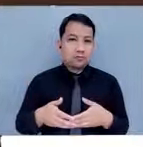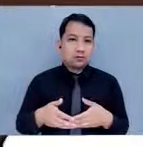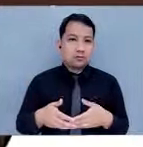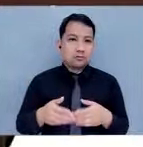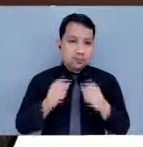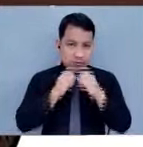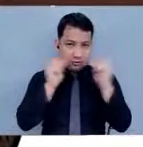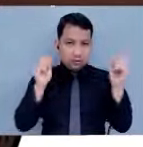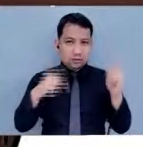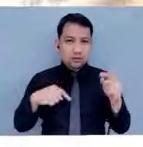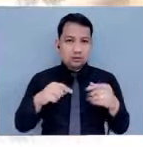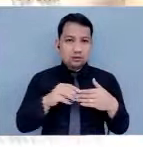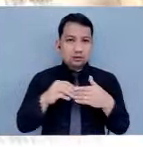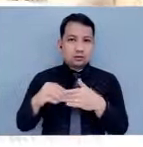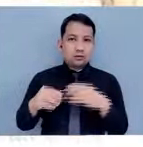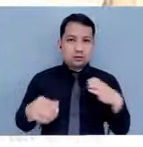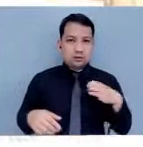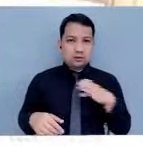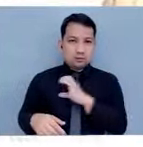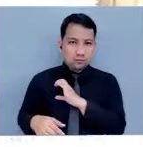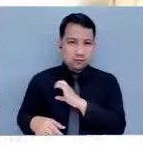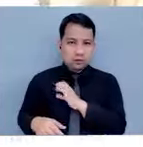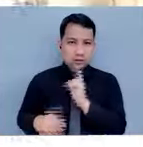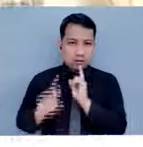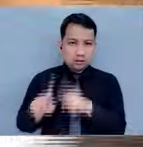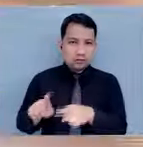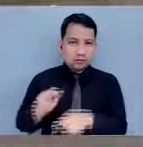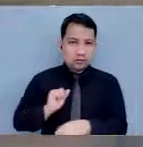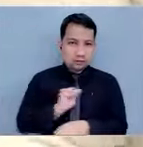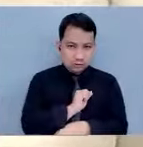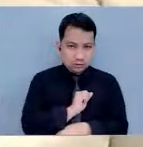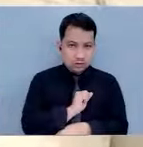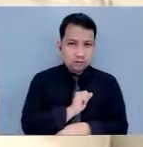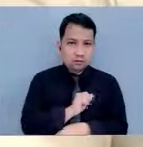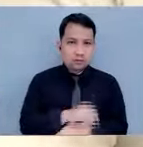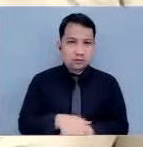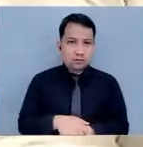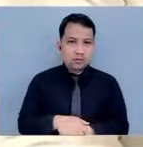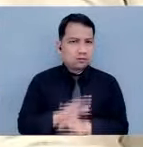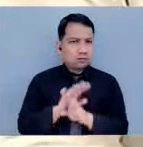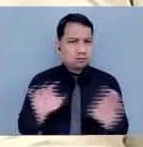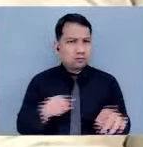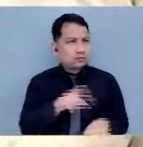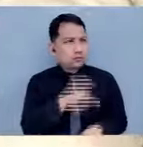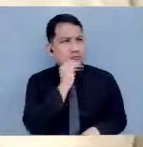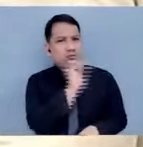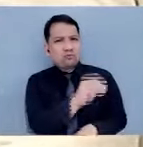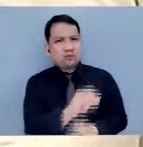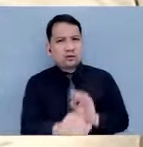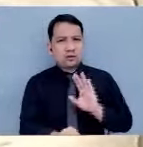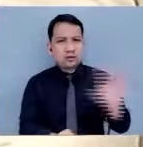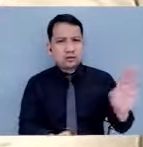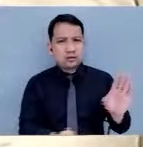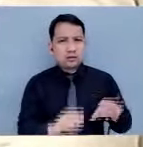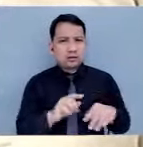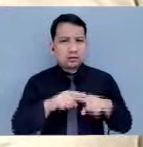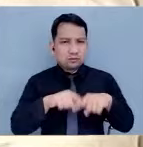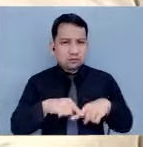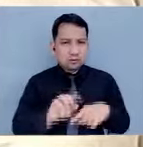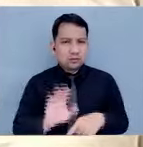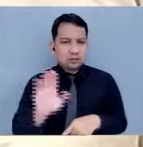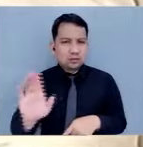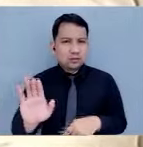ng liderato ng camara ang reakson ng mga senador Hindi po namin sila inutusan nagas lang po